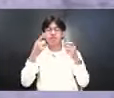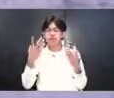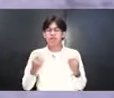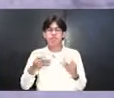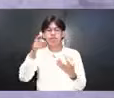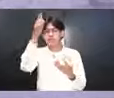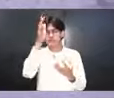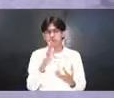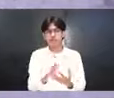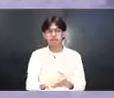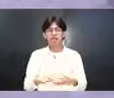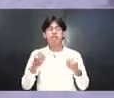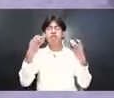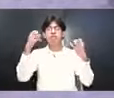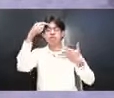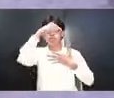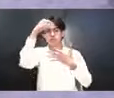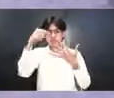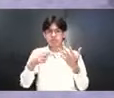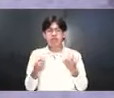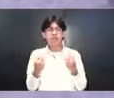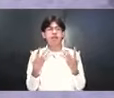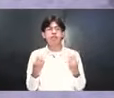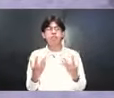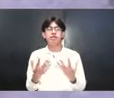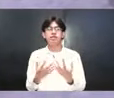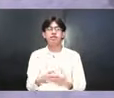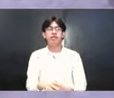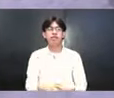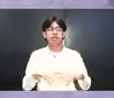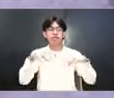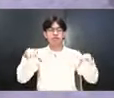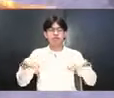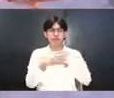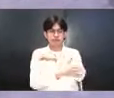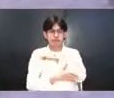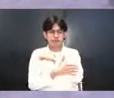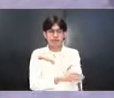isa. Napakadami. They are surrounded by